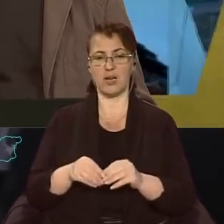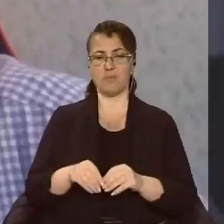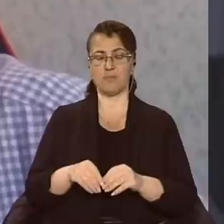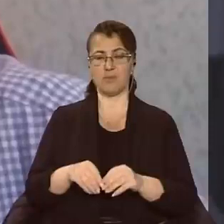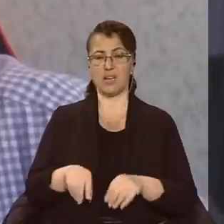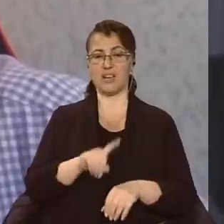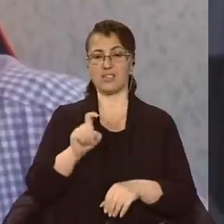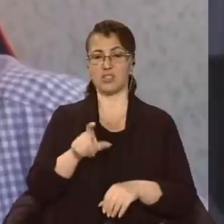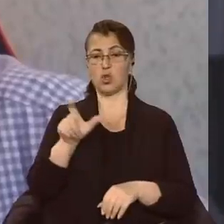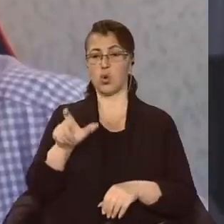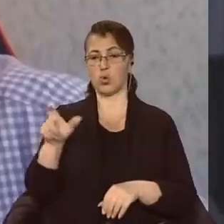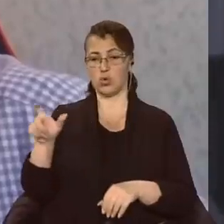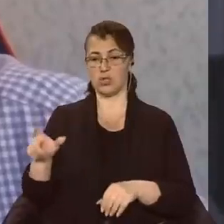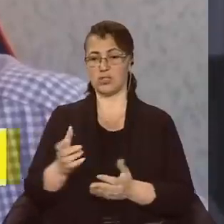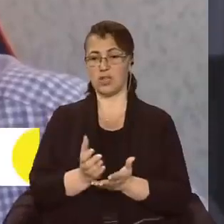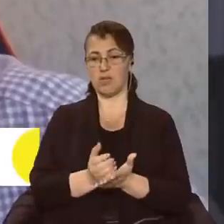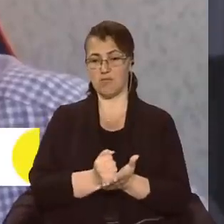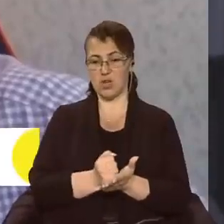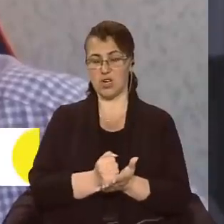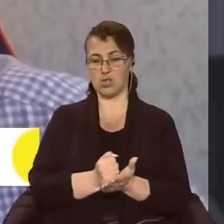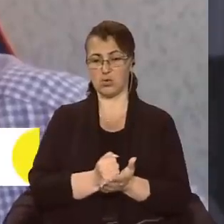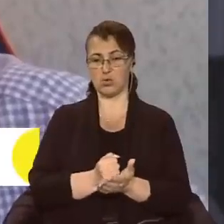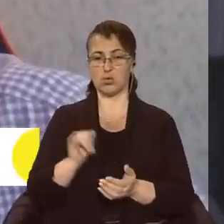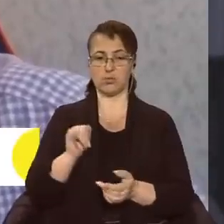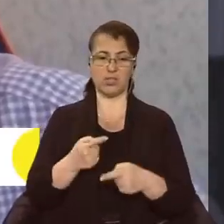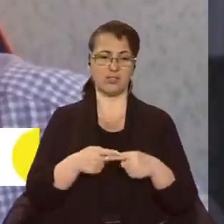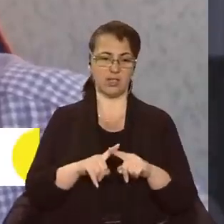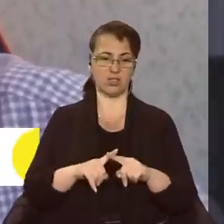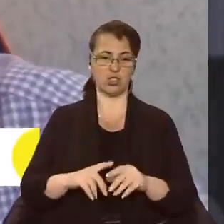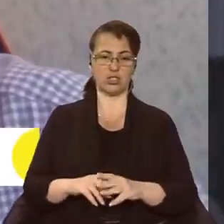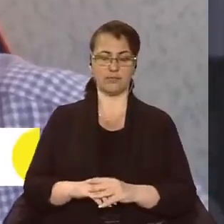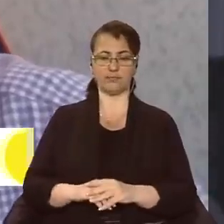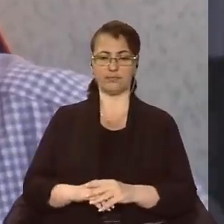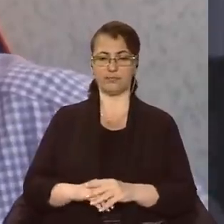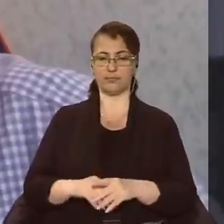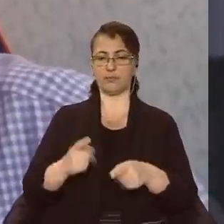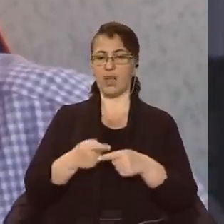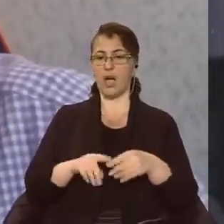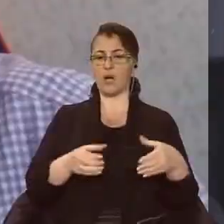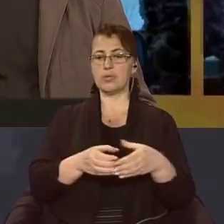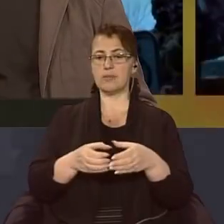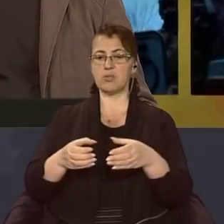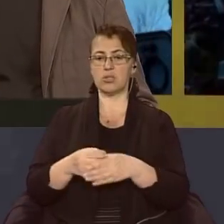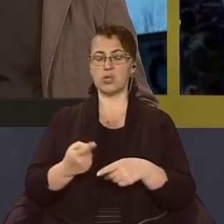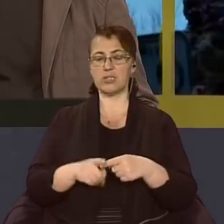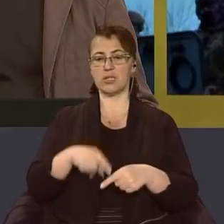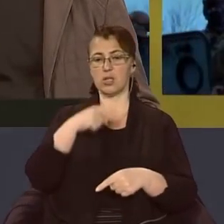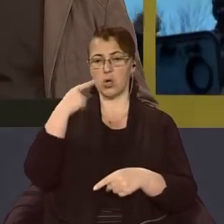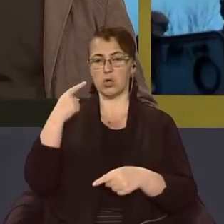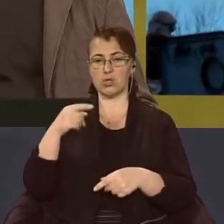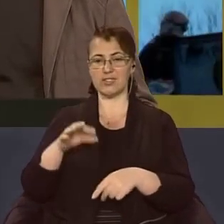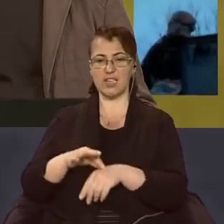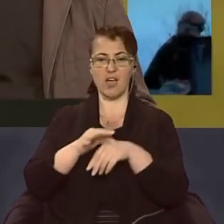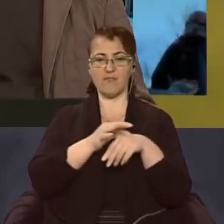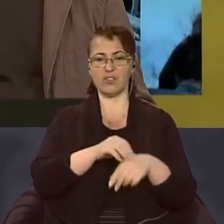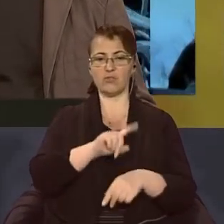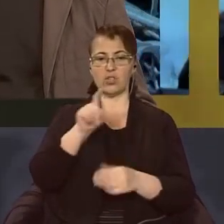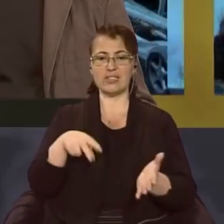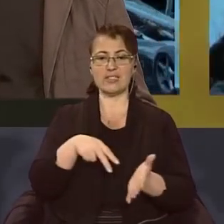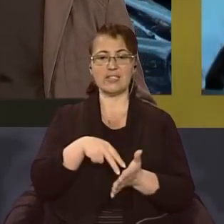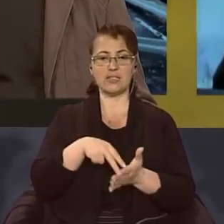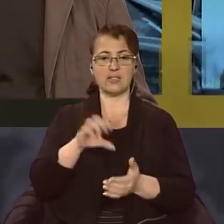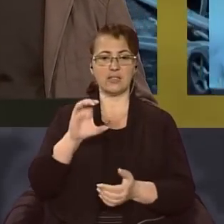людським ресурсом та технічним. А ось ці підрозділи, які Росія виводить із Сирії, вони ж все